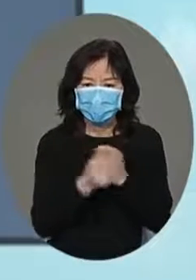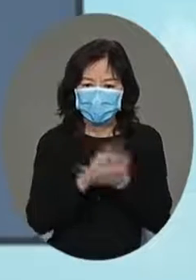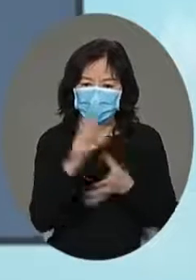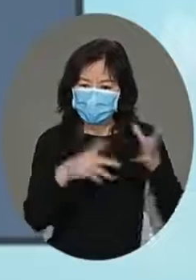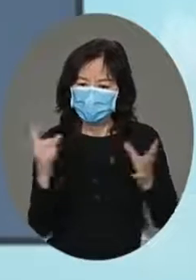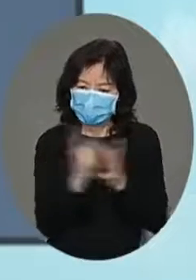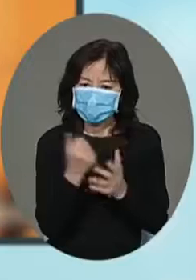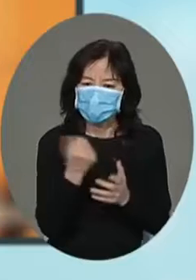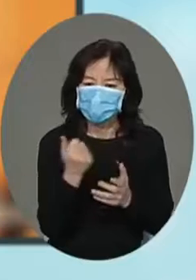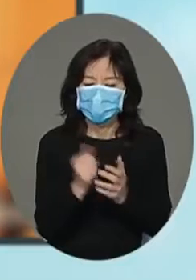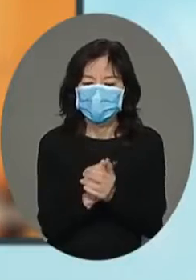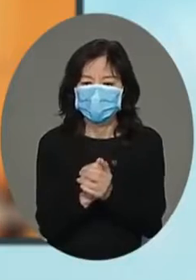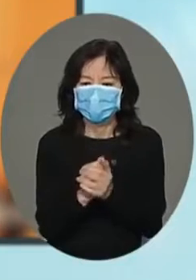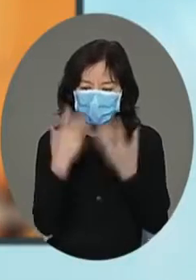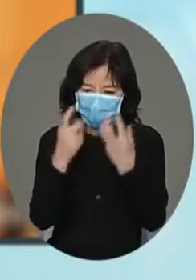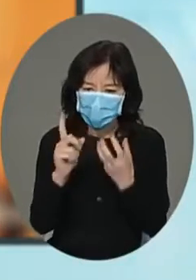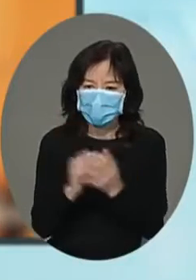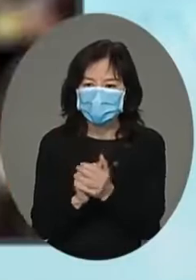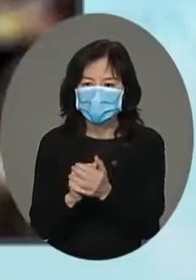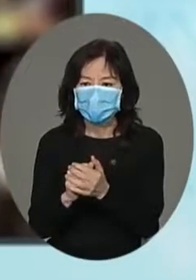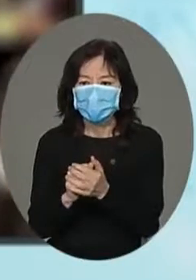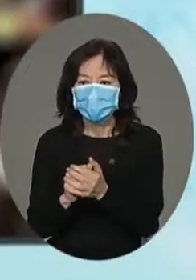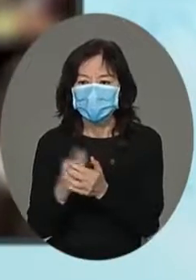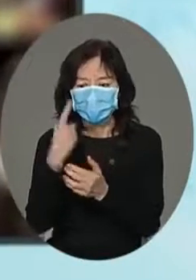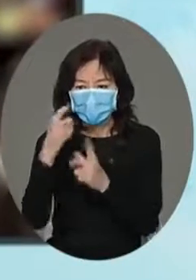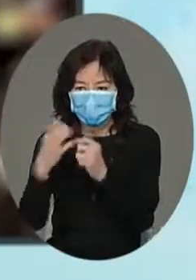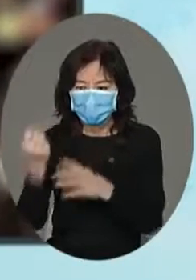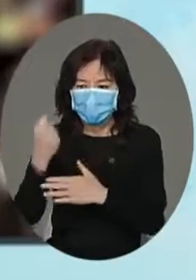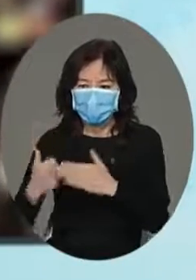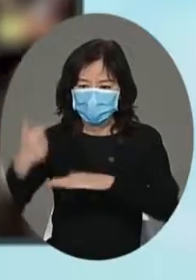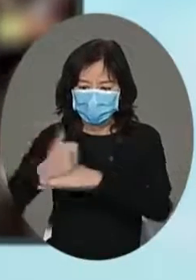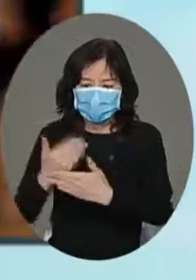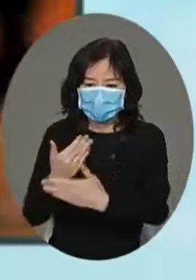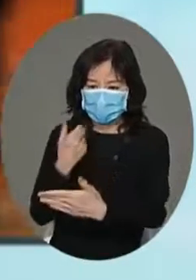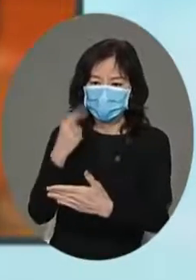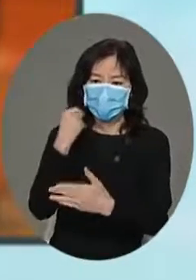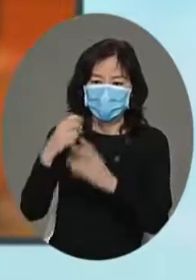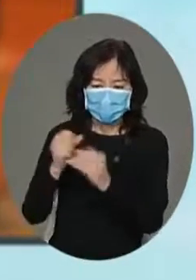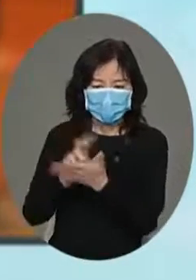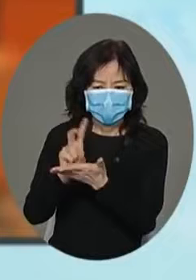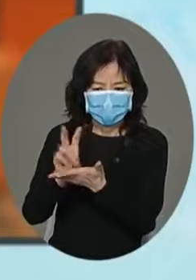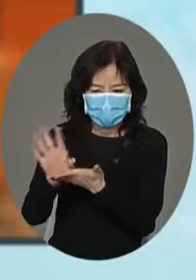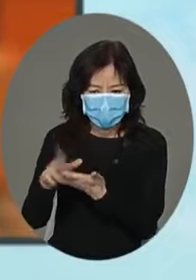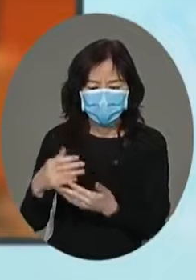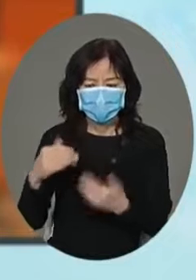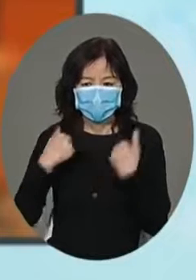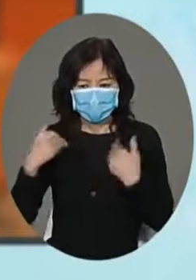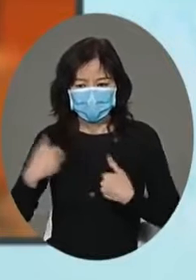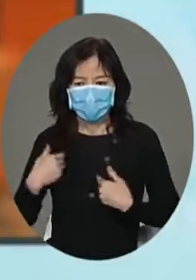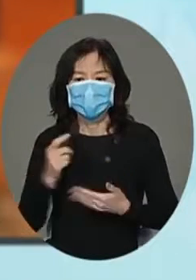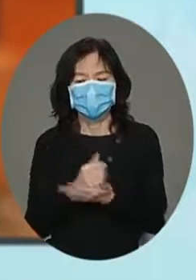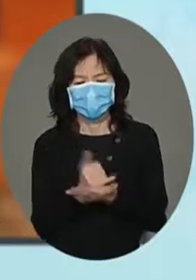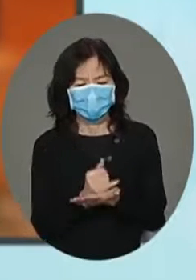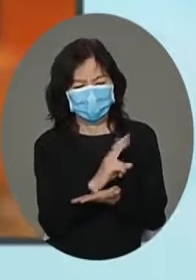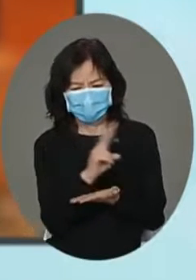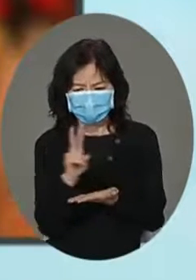會。又話注意到喺蔡英文總統當選前，台灣有幾年能夠以觀察員身份參與世衛大